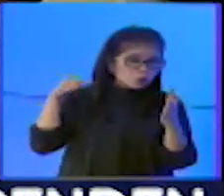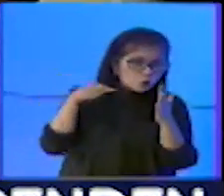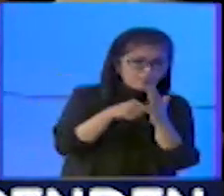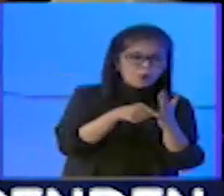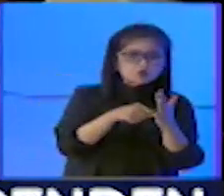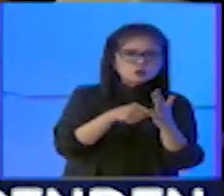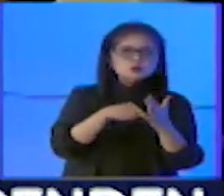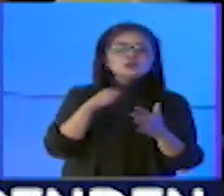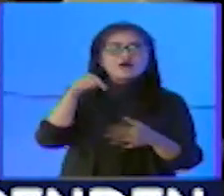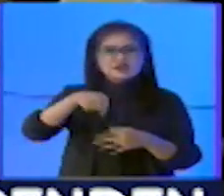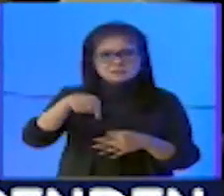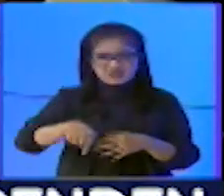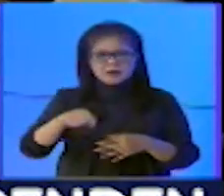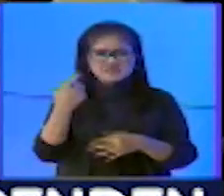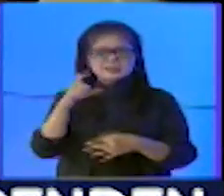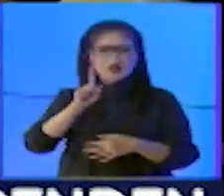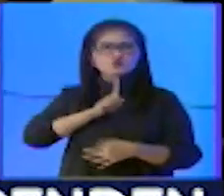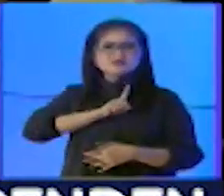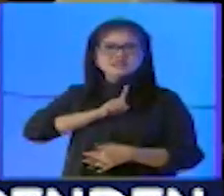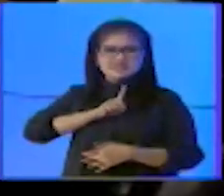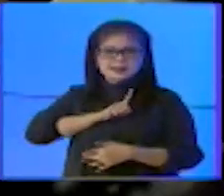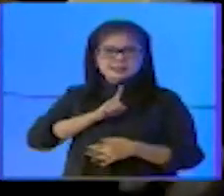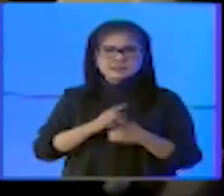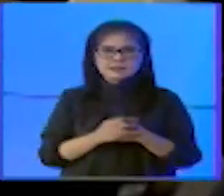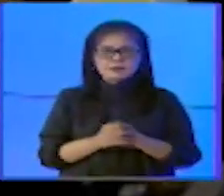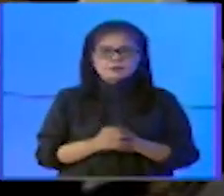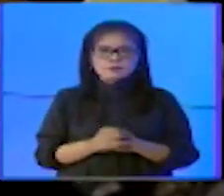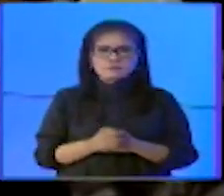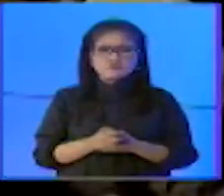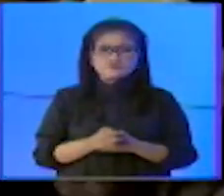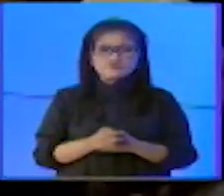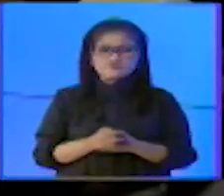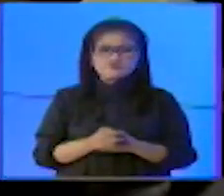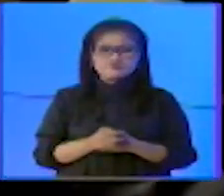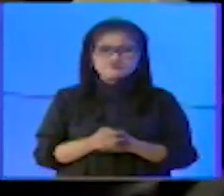independen. Dari Jember, Jawa Timur, Bambang Sugiyarto, iNews, melaporkan.